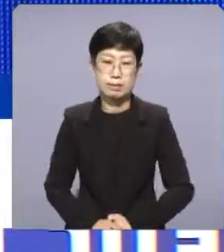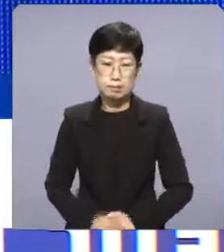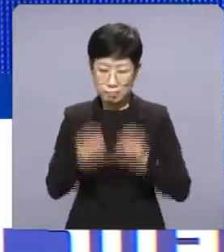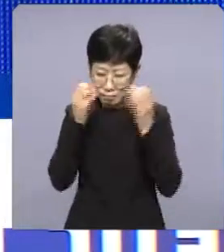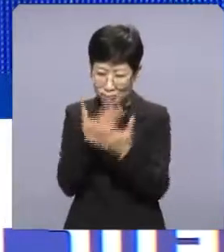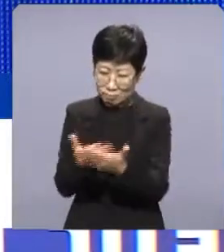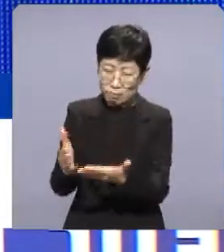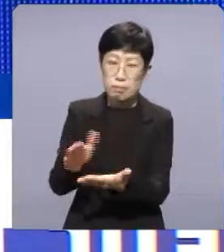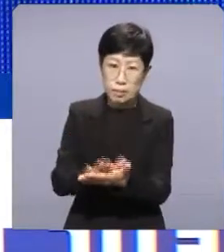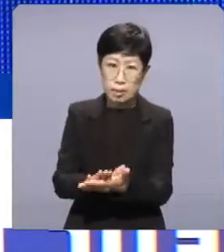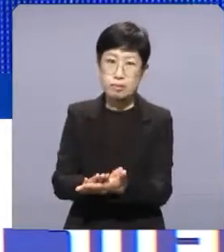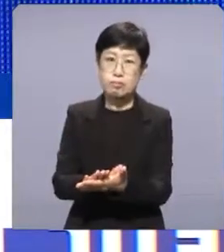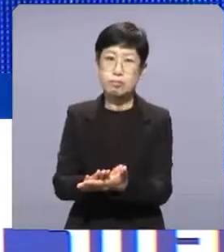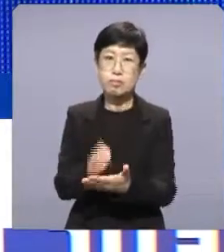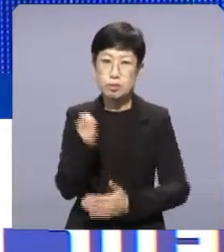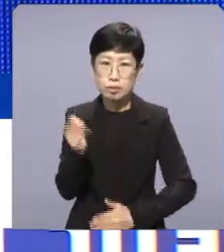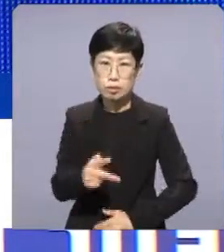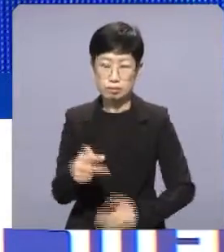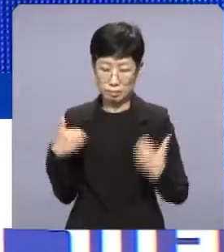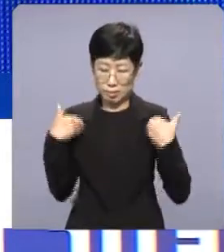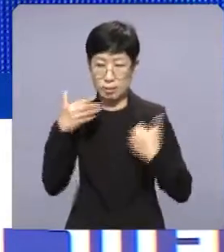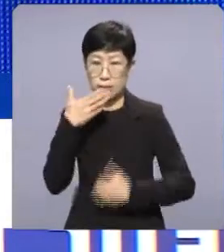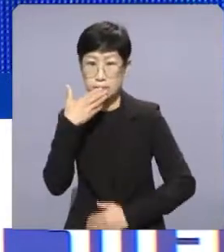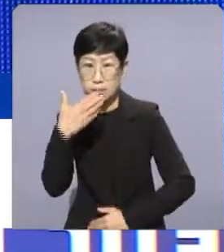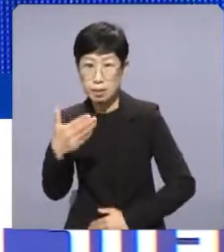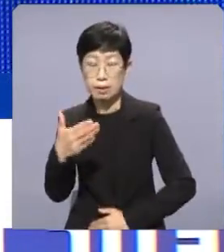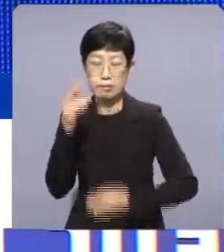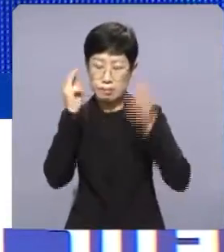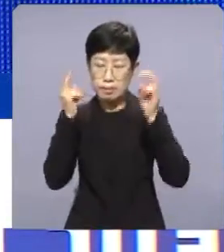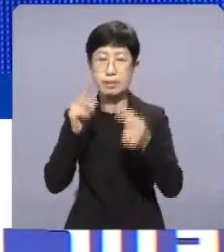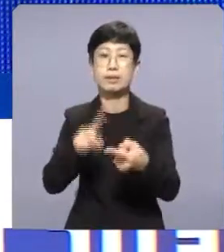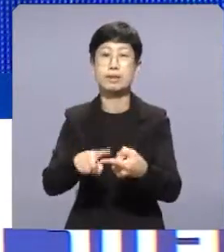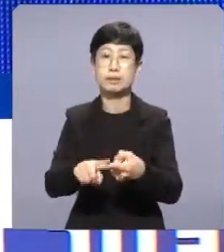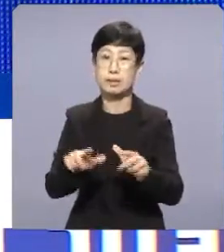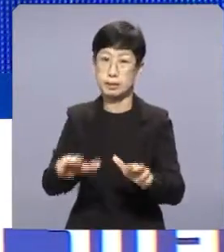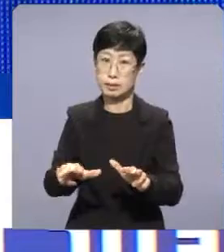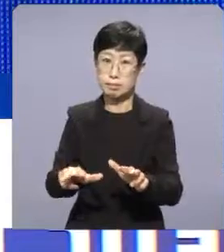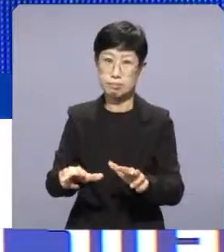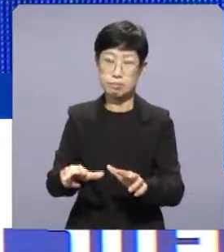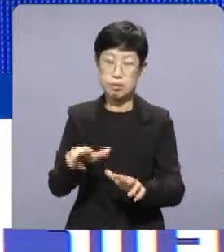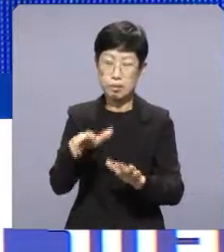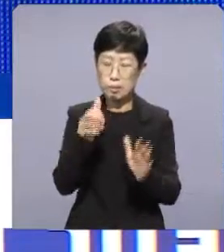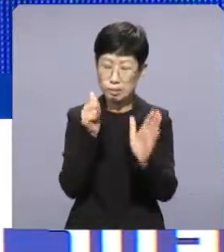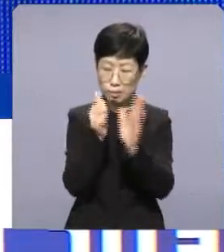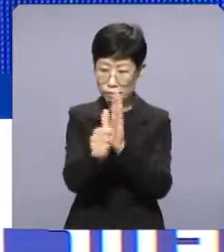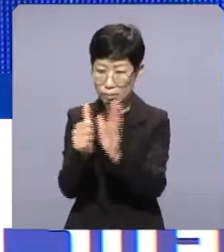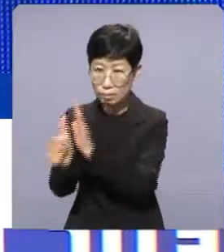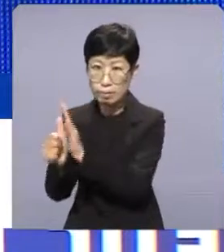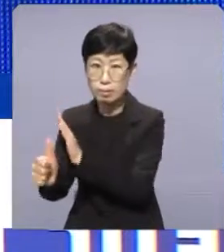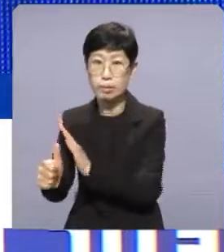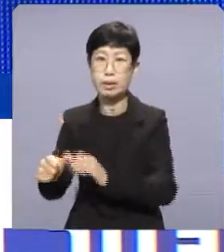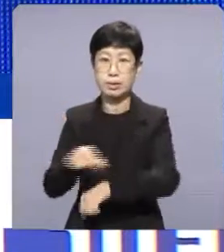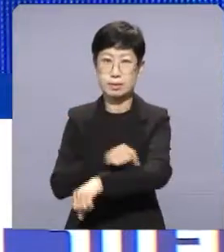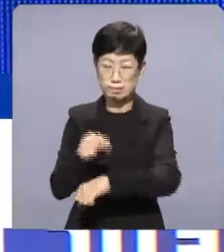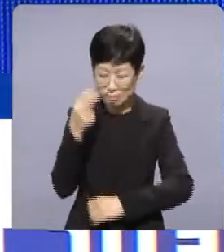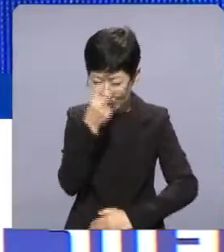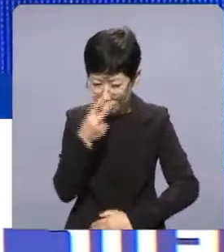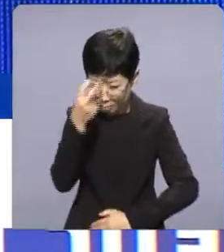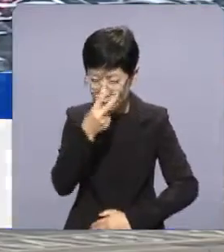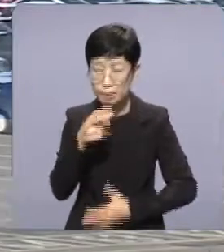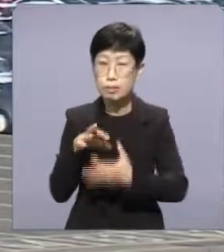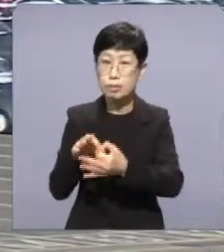성장성이 높은 중소 중견기업의 대해서는 현장 방문 일할 지 특례 심사를 통해 적극적으로